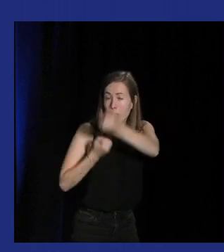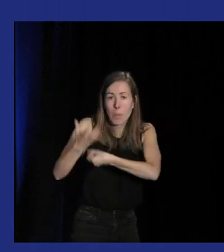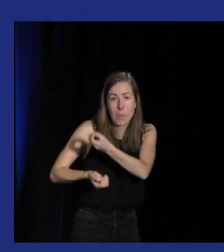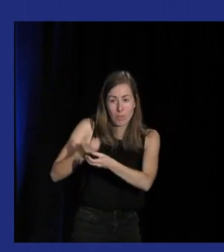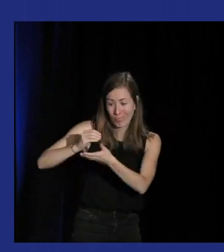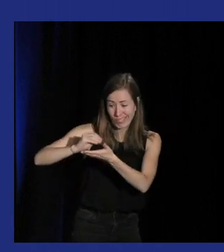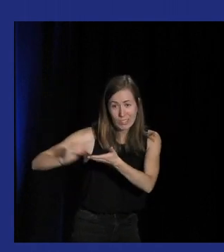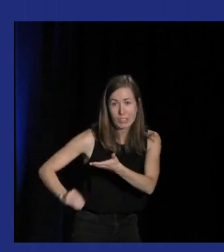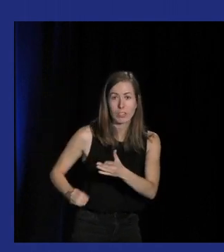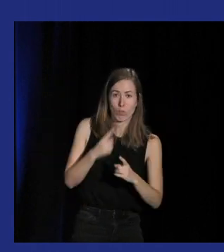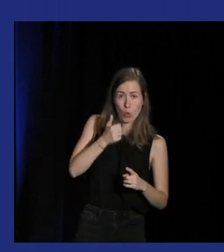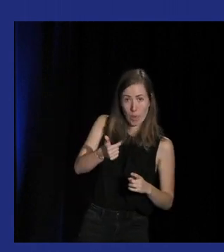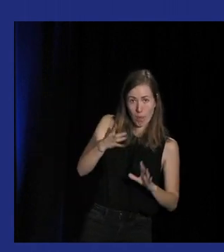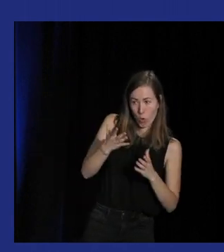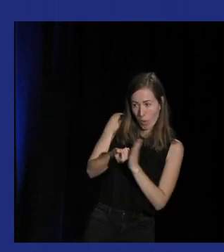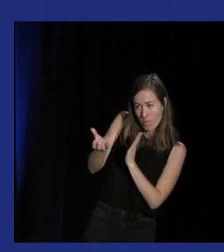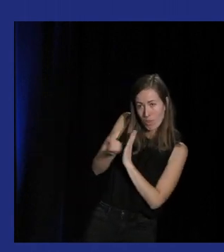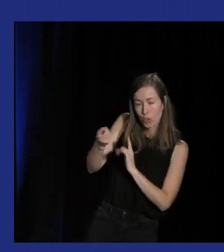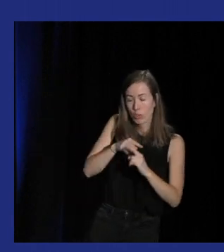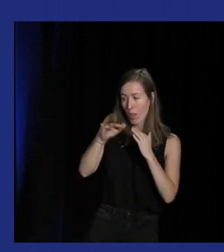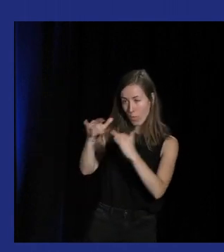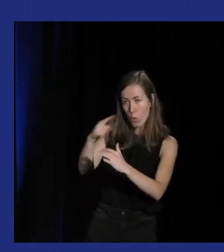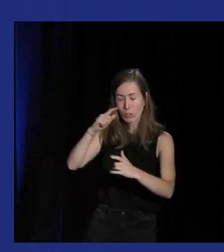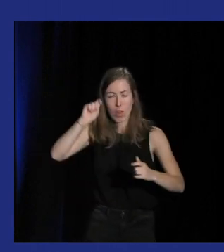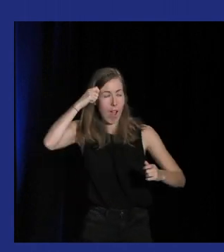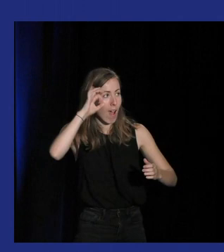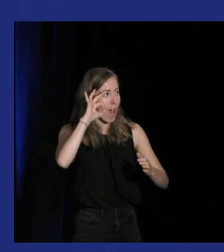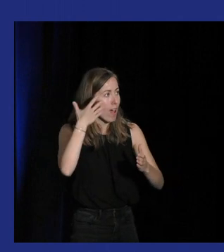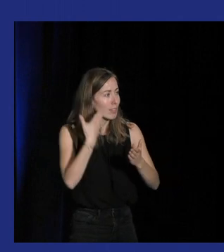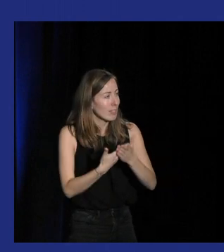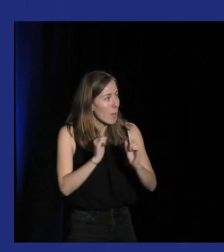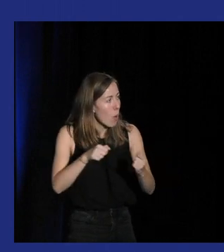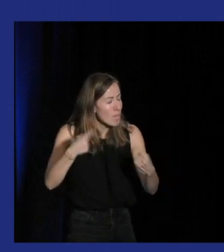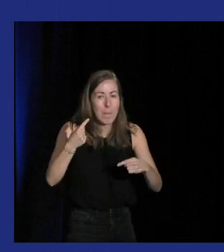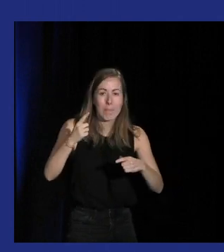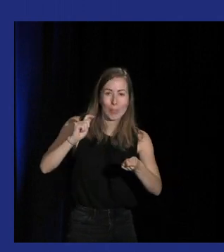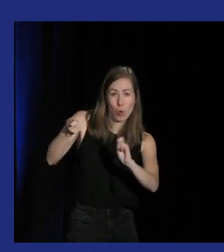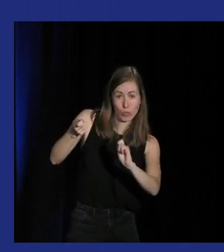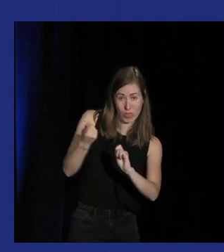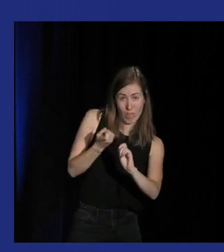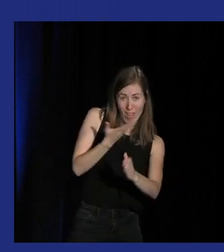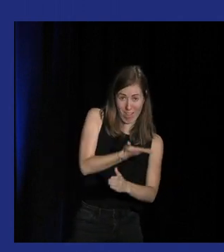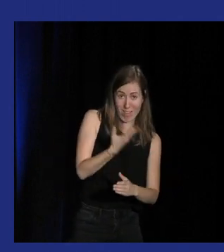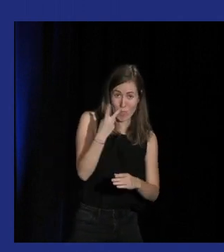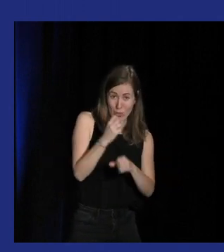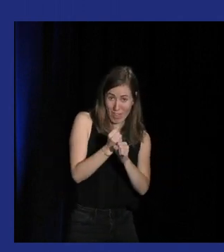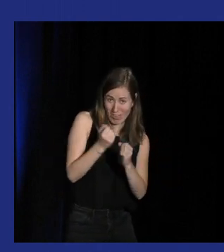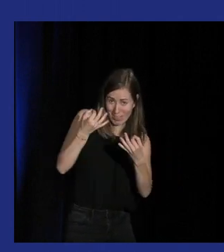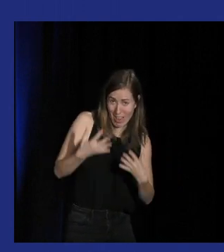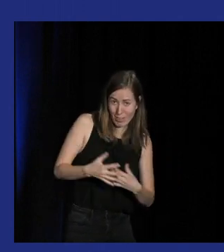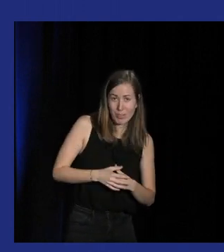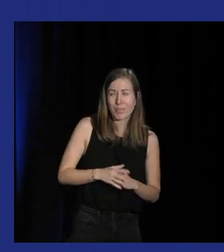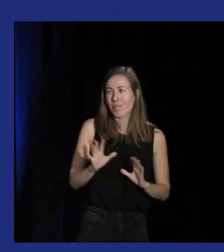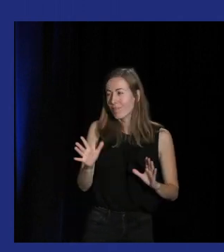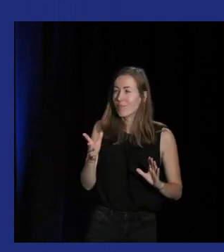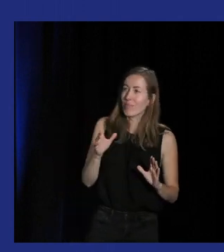qui le sont en fait en fait je pense c'est surtout sur la partie technique où j'ai eu une influence parce que c'est une certaine manière c'est un peu moi qui est le dernier mot